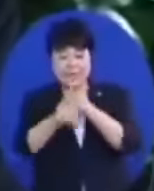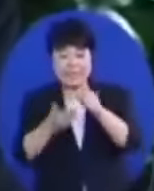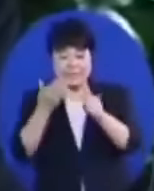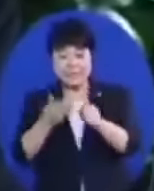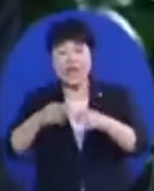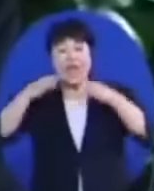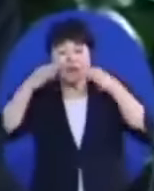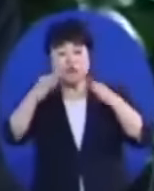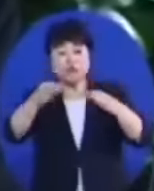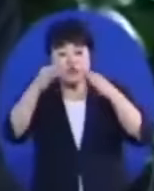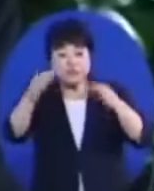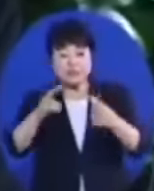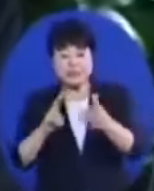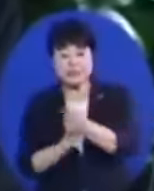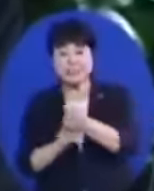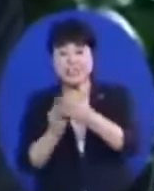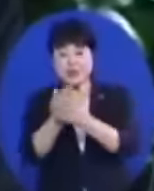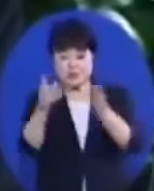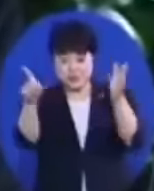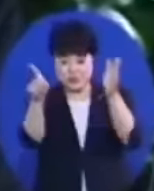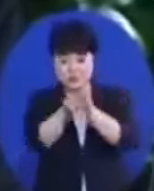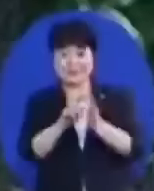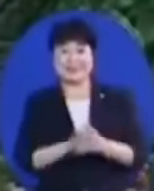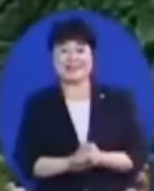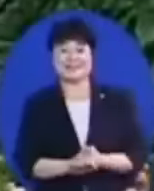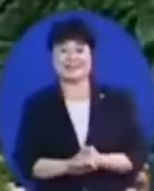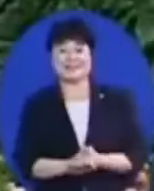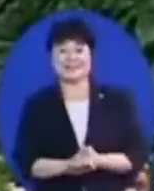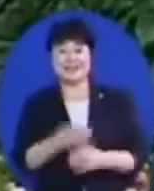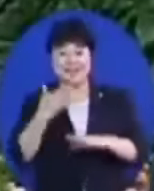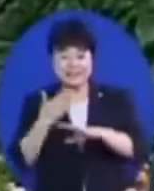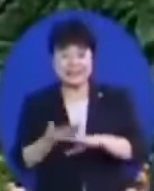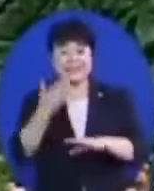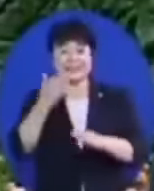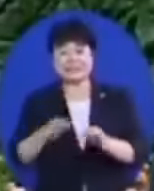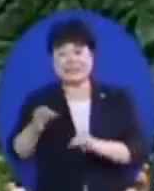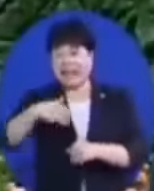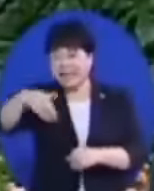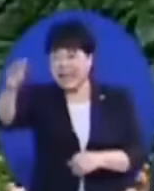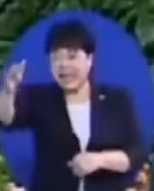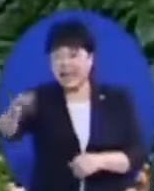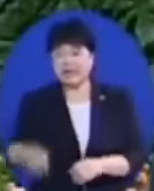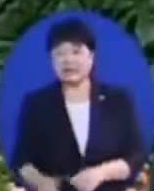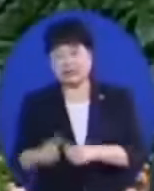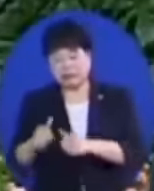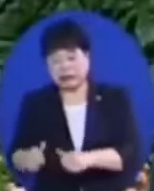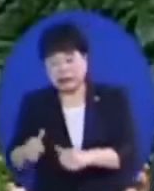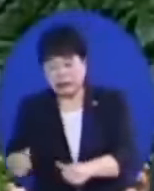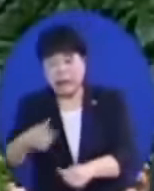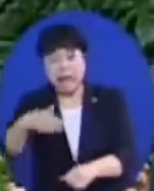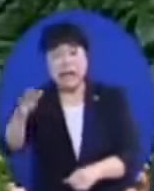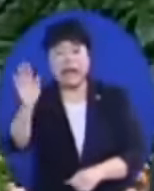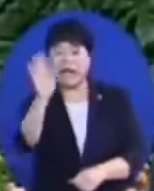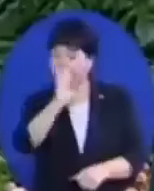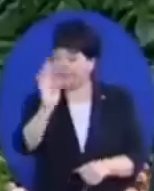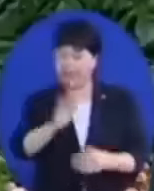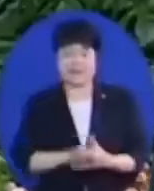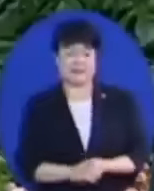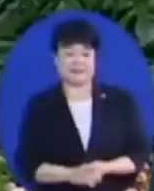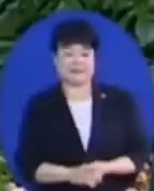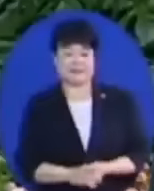하나님께 부르시면 기적이 일어나는 것입니다. 남이 다 시장 간다고 나도 걸음지고 시장 따라갔어야 아무것도